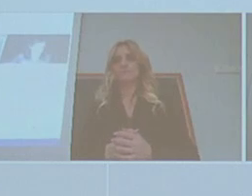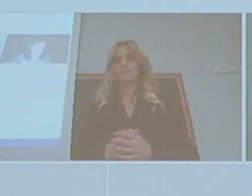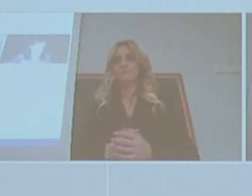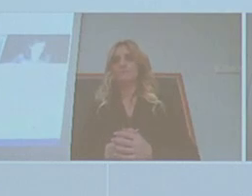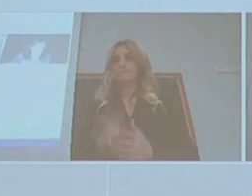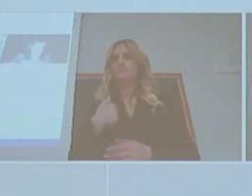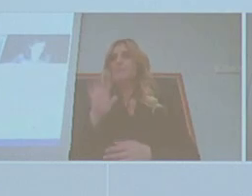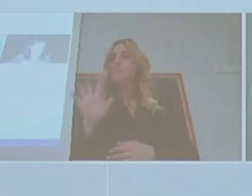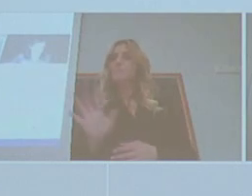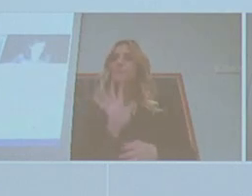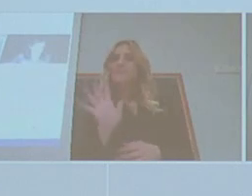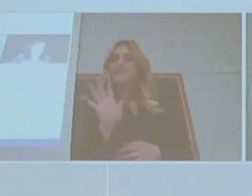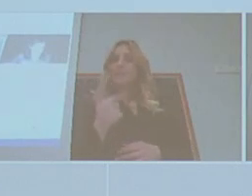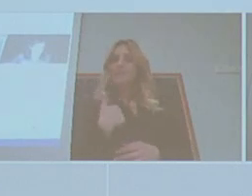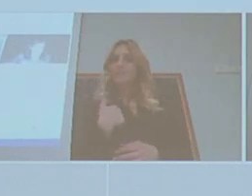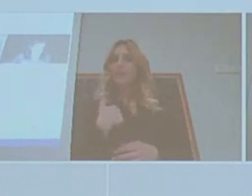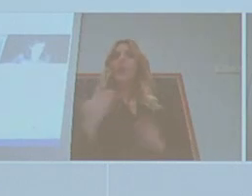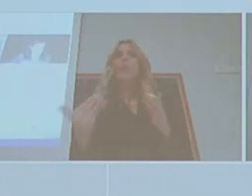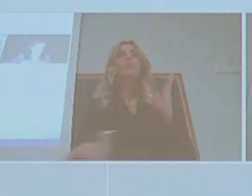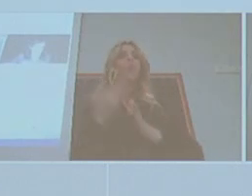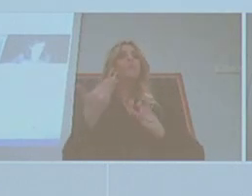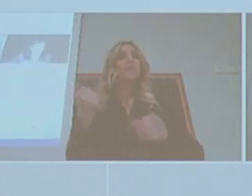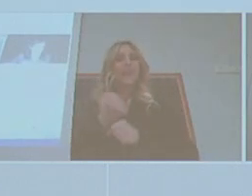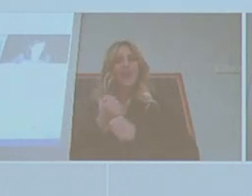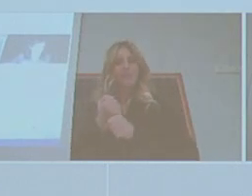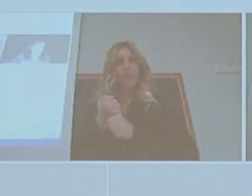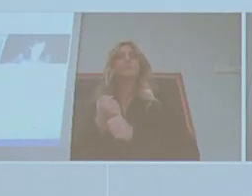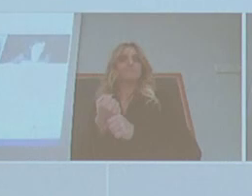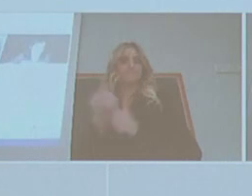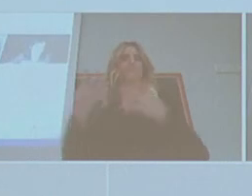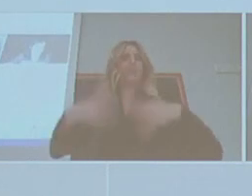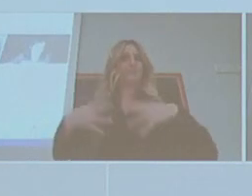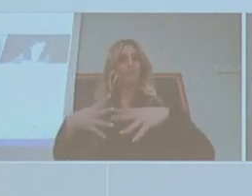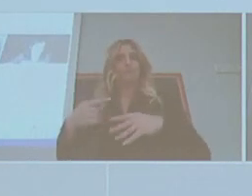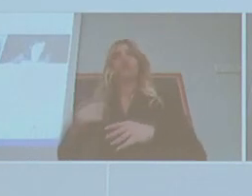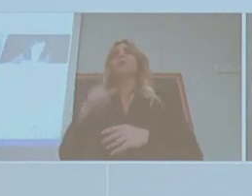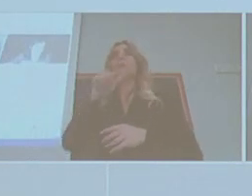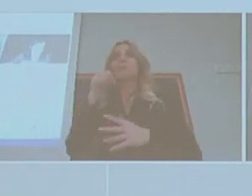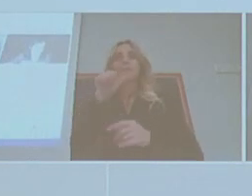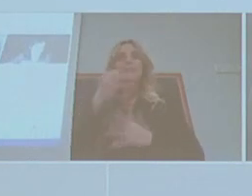mi sembra che la questione dei nuovi lavori sia la questione nodale, che sia poi anche quella che attrae